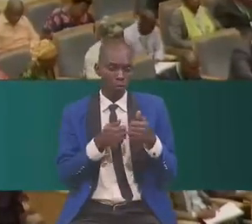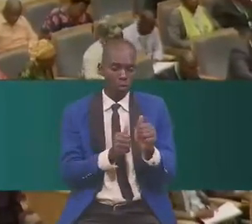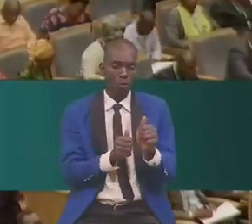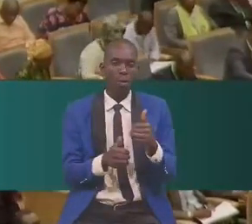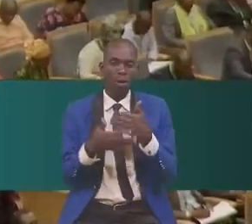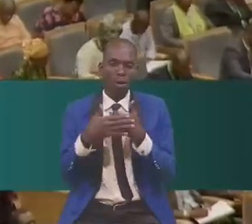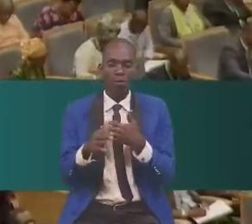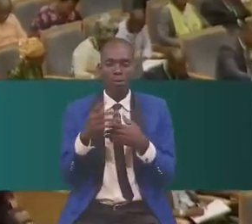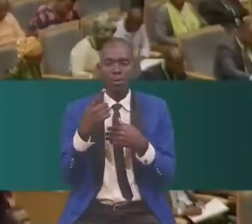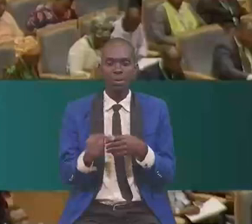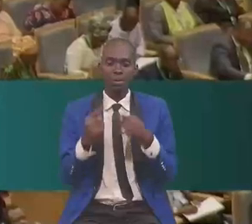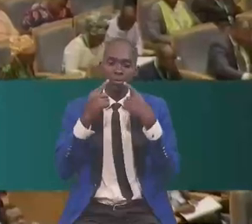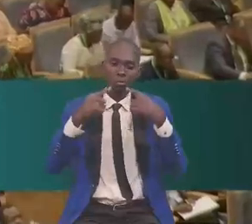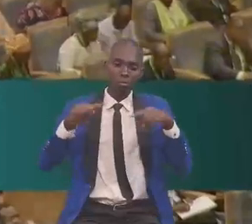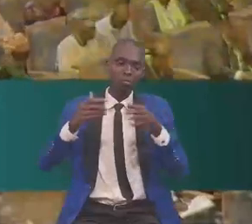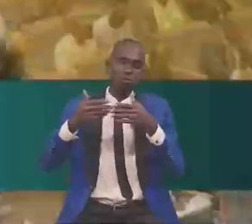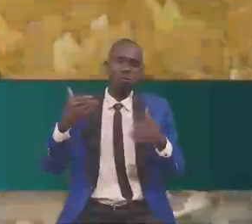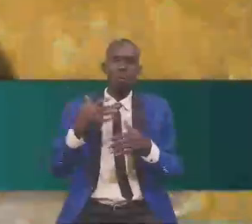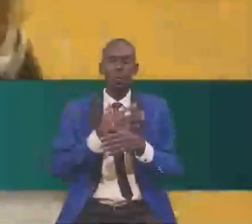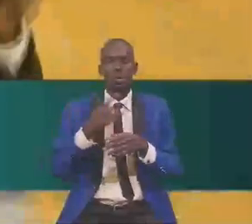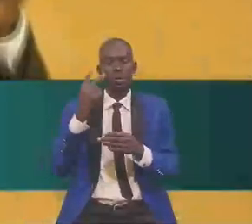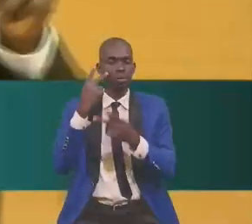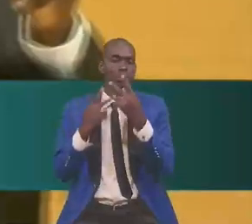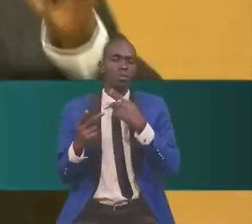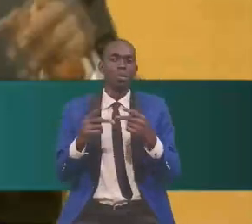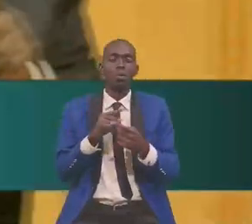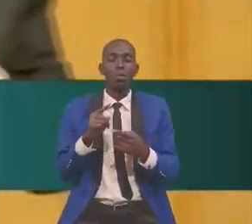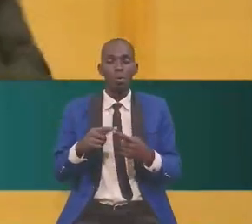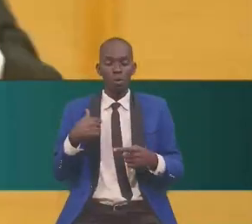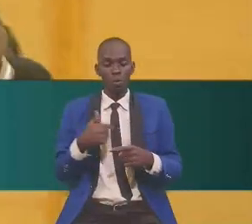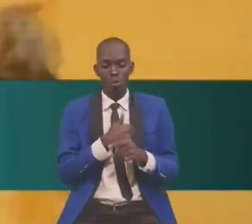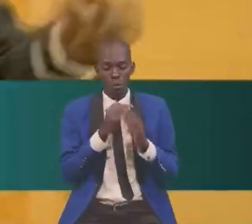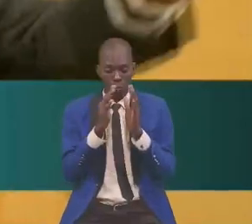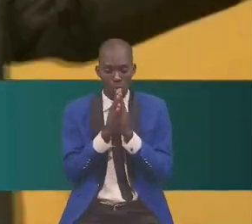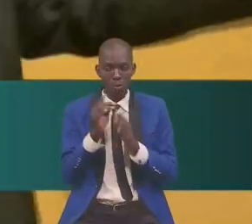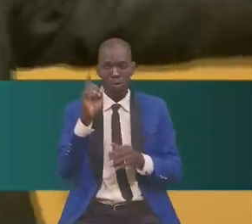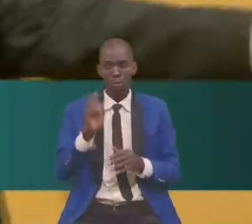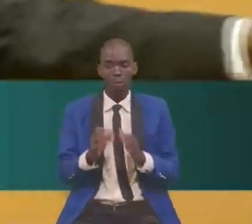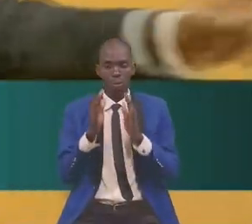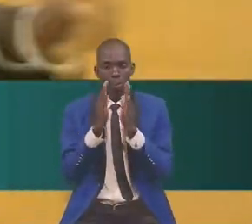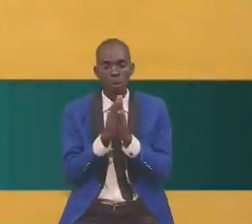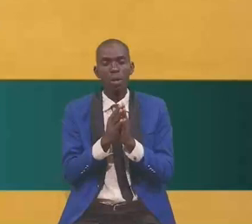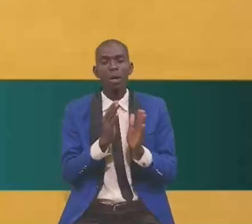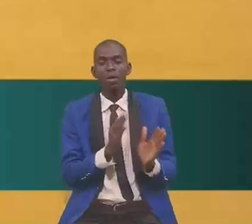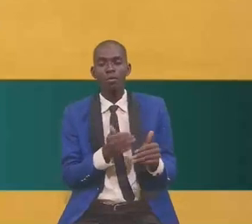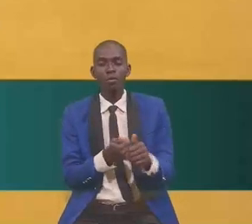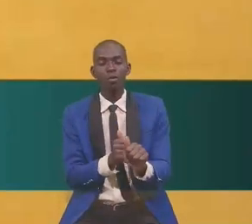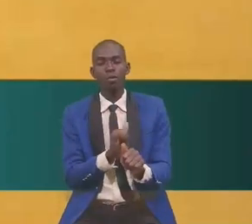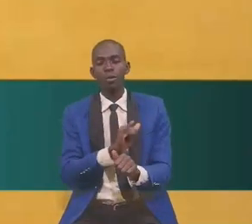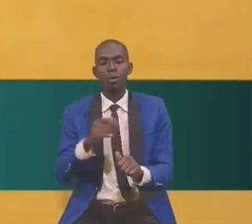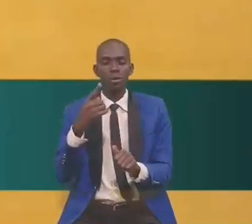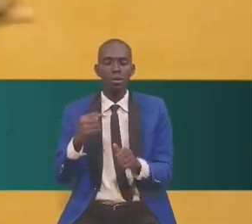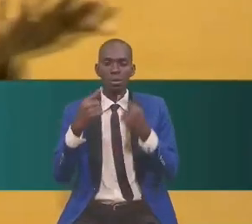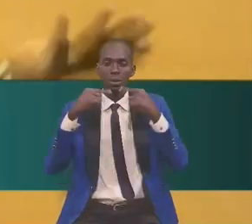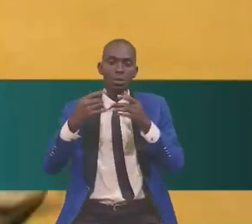la prophétie. Quand nous prions, nous devons prier selon la prédiction, selon la prophétie. Et nous